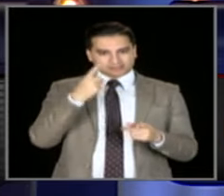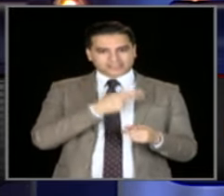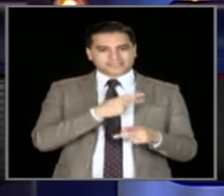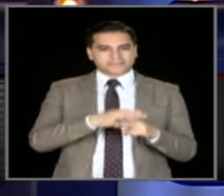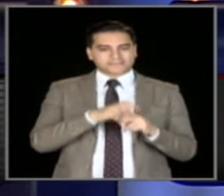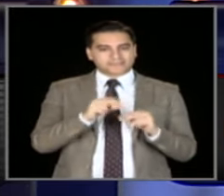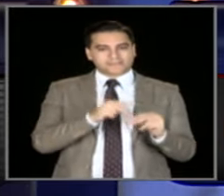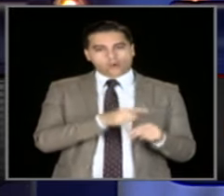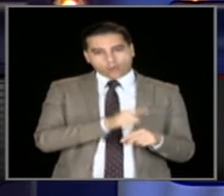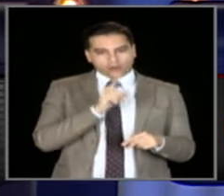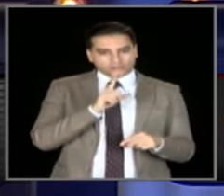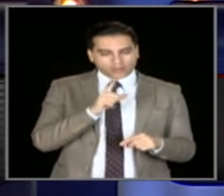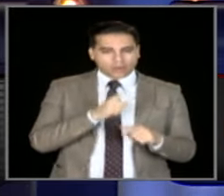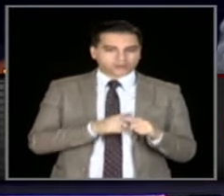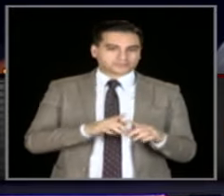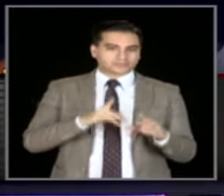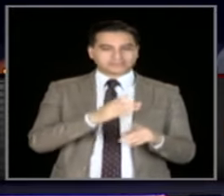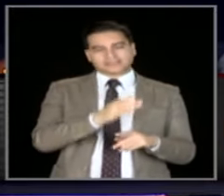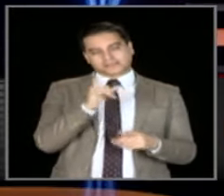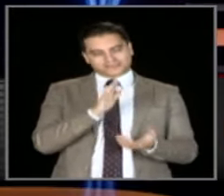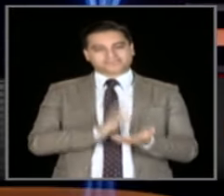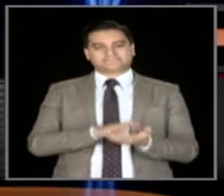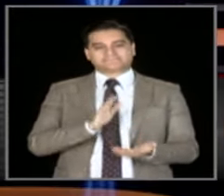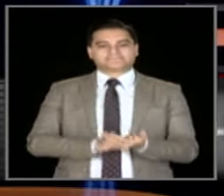ده تقريبا، فمش متأكدة من الإجابة. عمود. إجابة صحيحة.